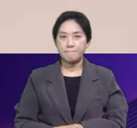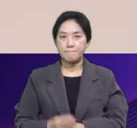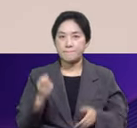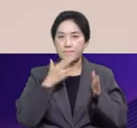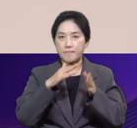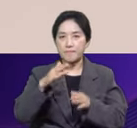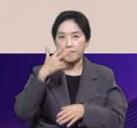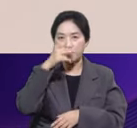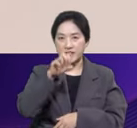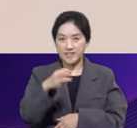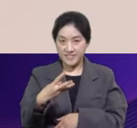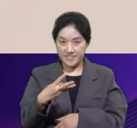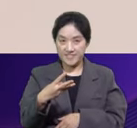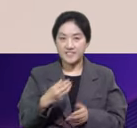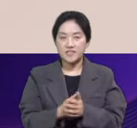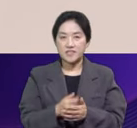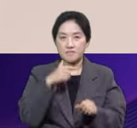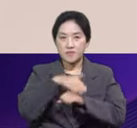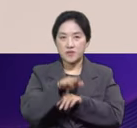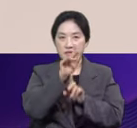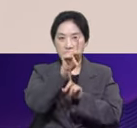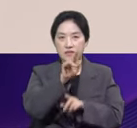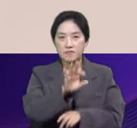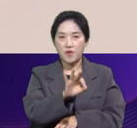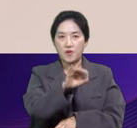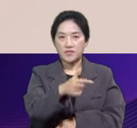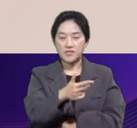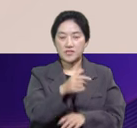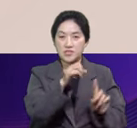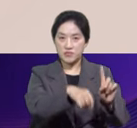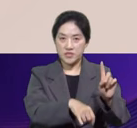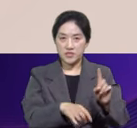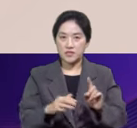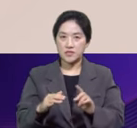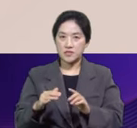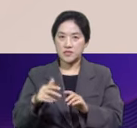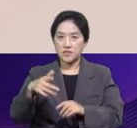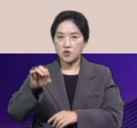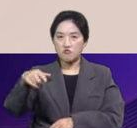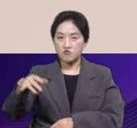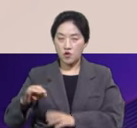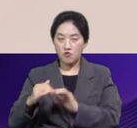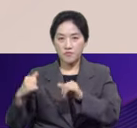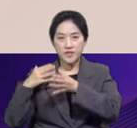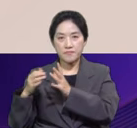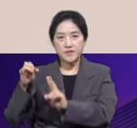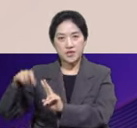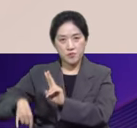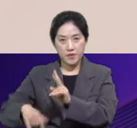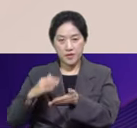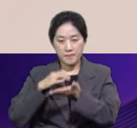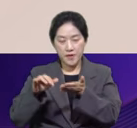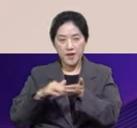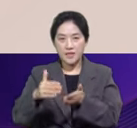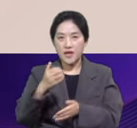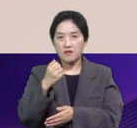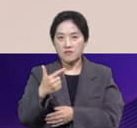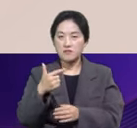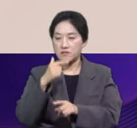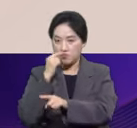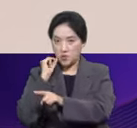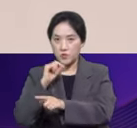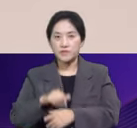경기 평택 을도 확인해보시죠. 민주당 이병진 후보 현재 1위, 국민의힘 정우성 후보 현재 2위, 표차는 96표